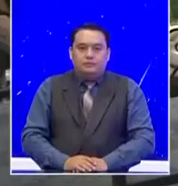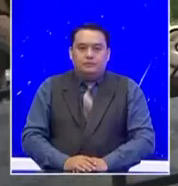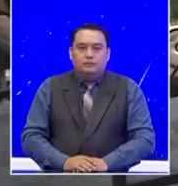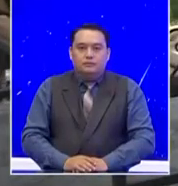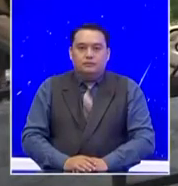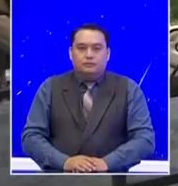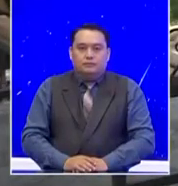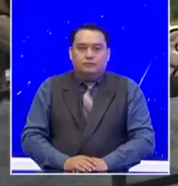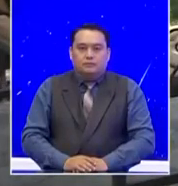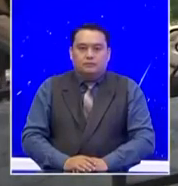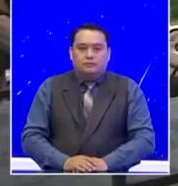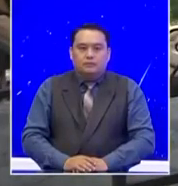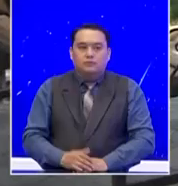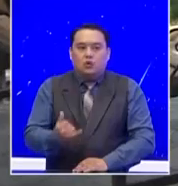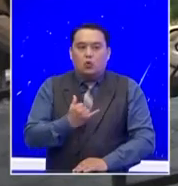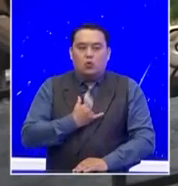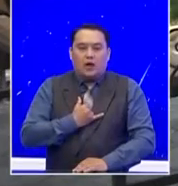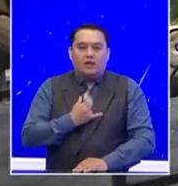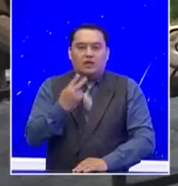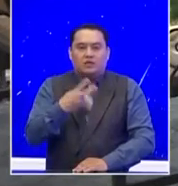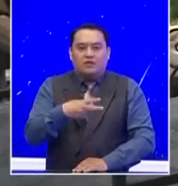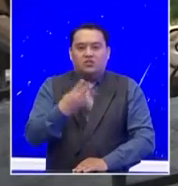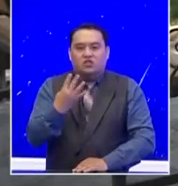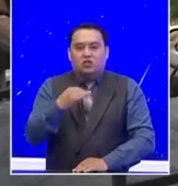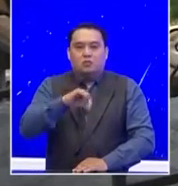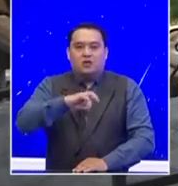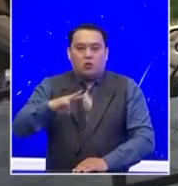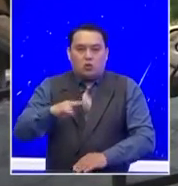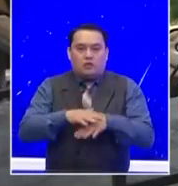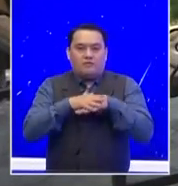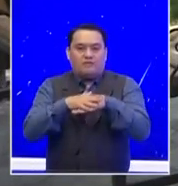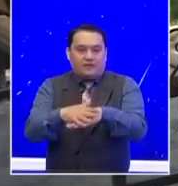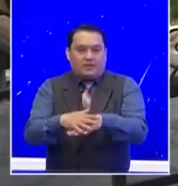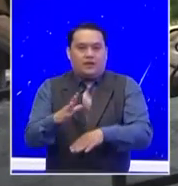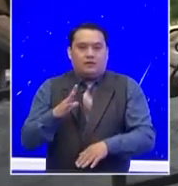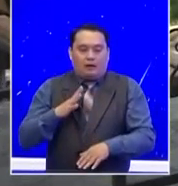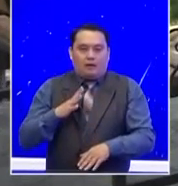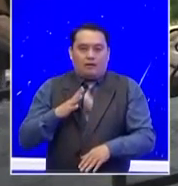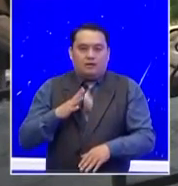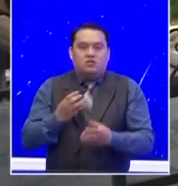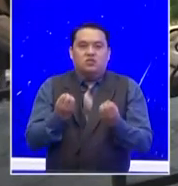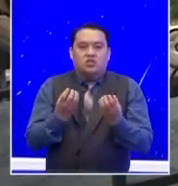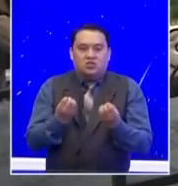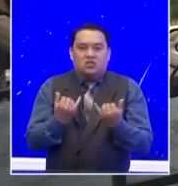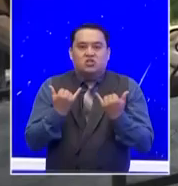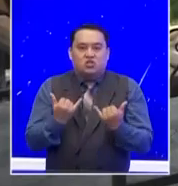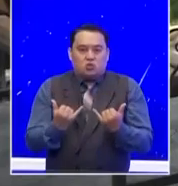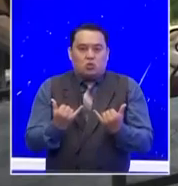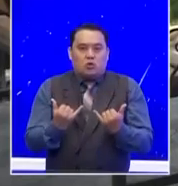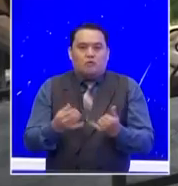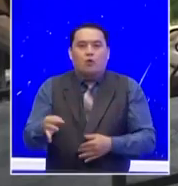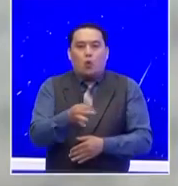У нас 24 миллиона выделено. Сейчас еще даем в